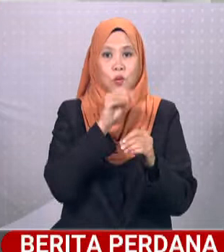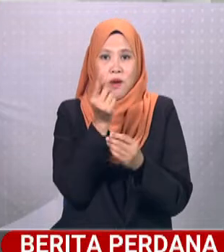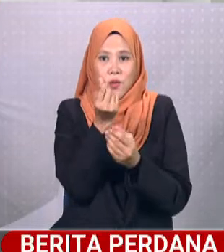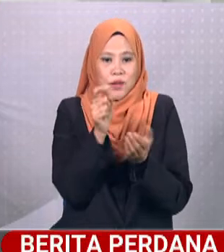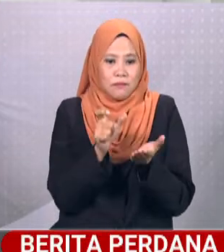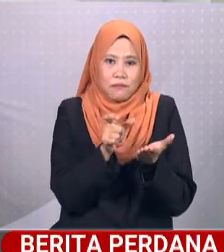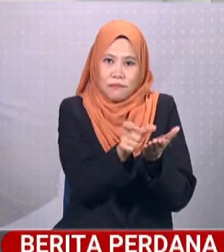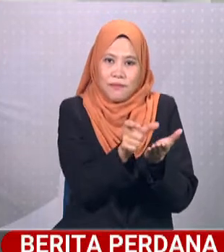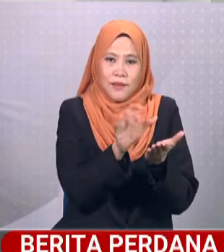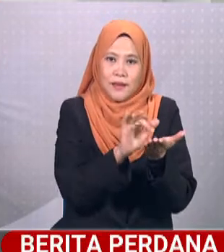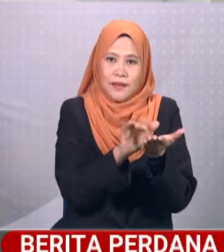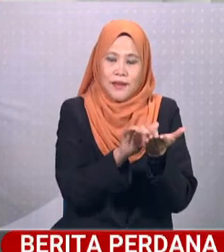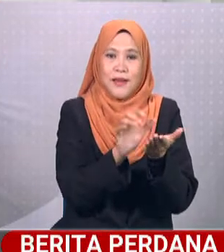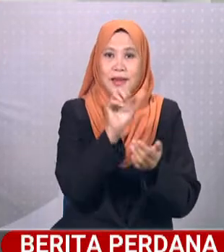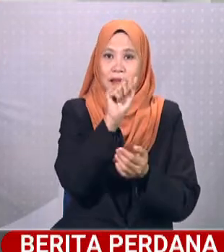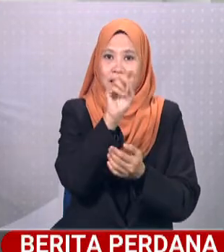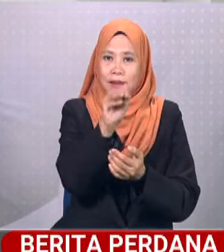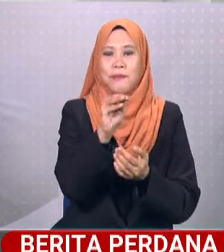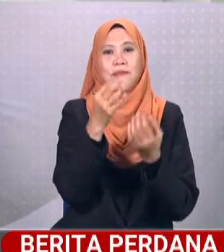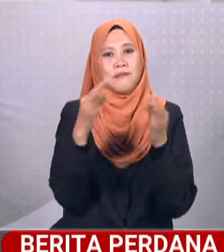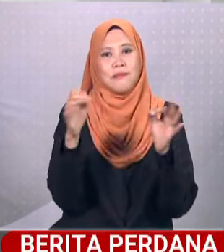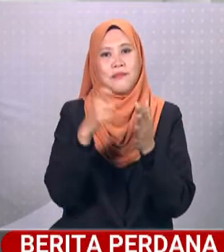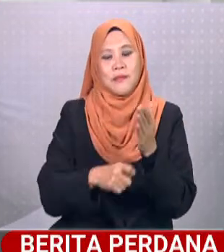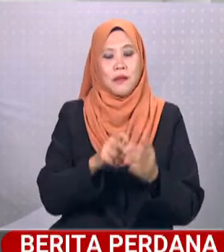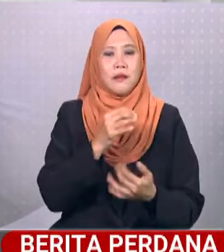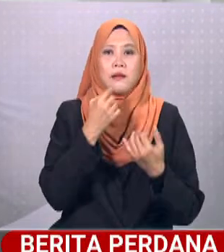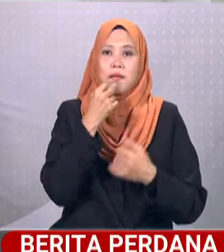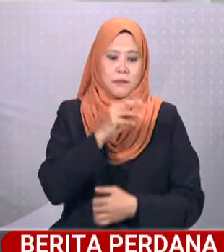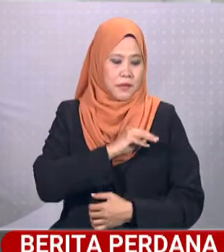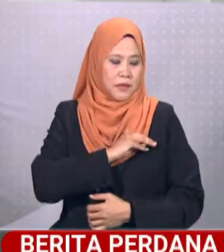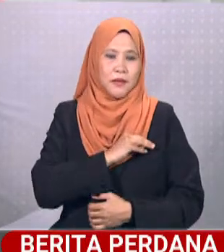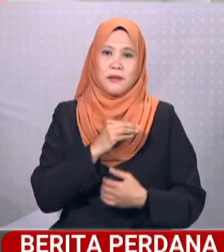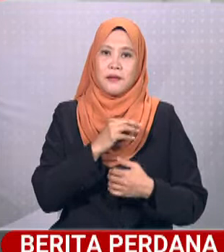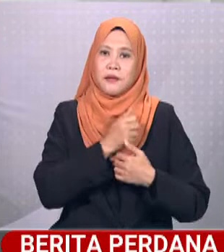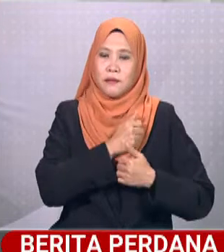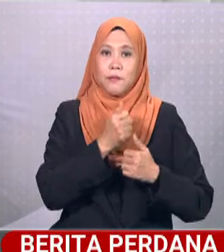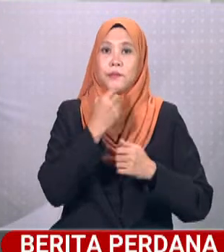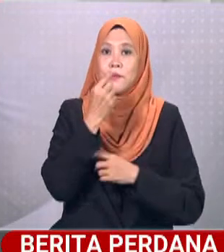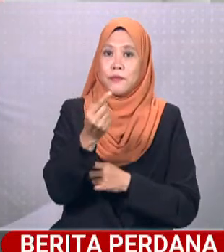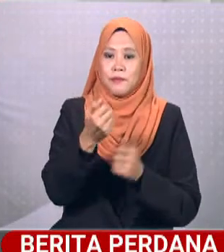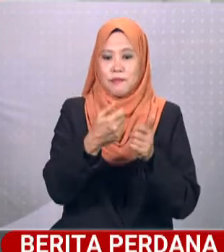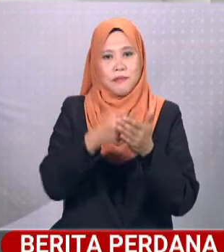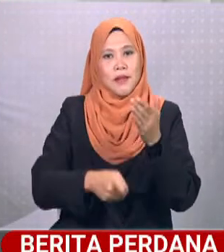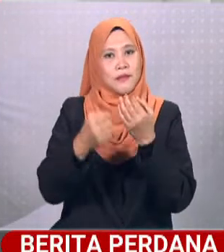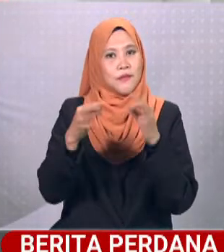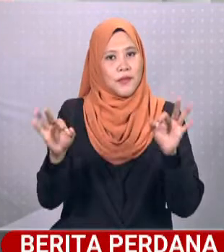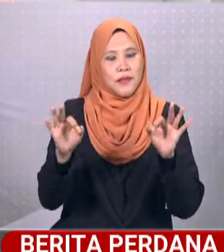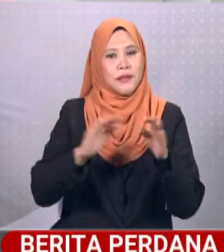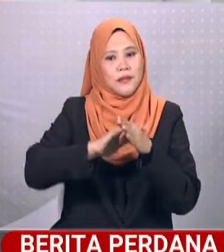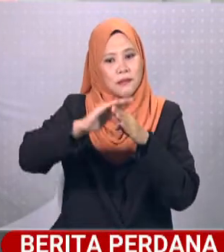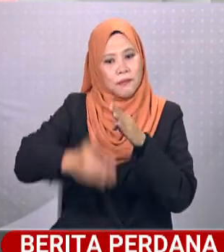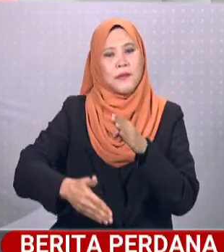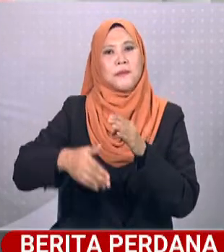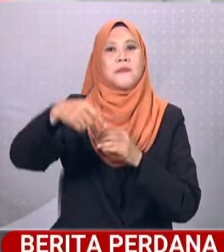yang menggunakan rangkaian MAPS. Menurut Menteri Kanan Keselamatan, Datuk Seri Ismail Sabri Yaakob, pengecualian itu diberi sehingga tamat